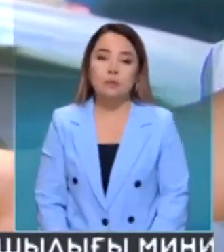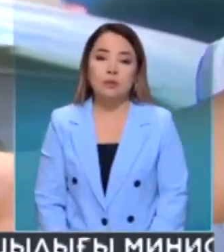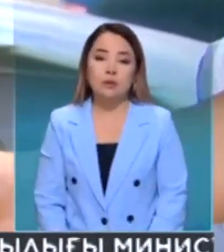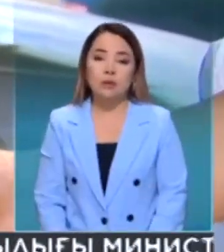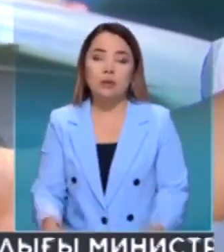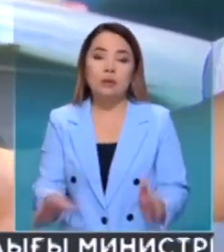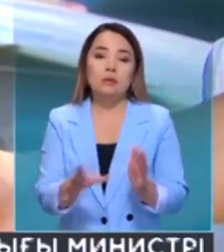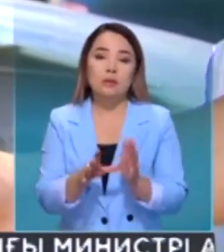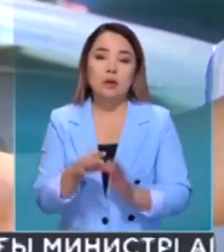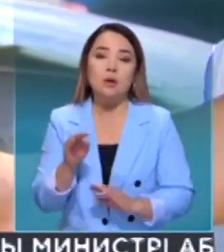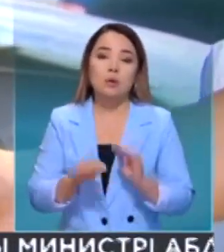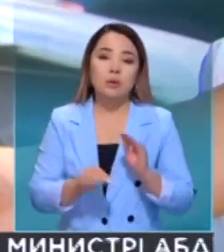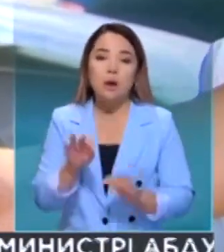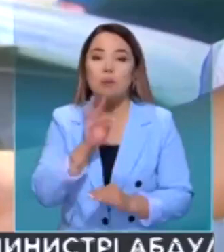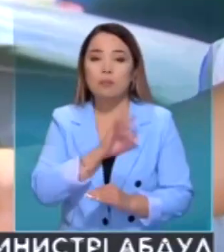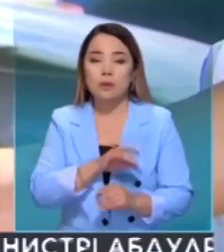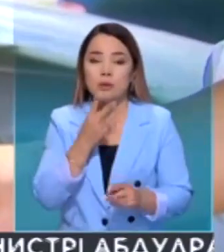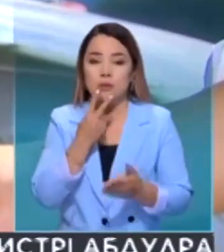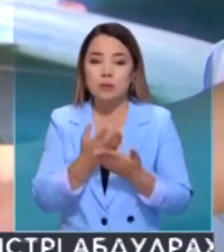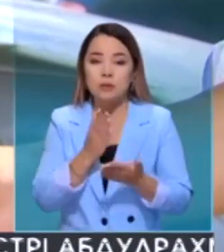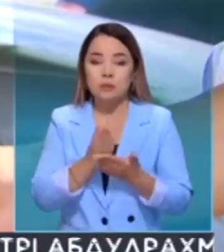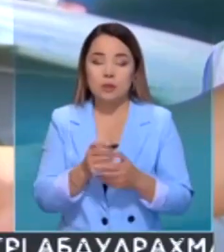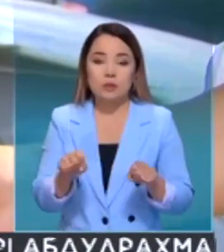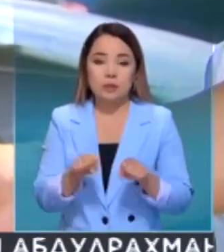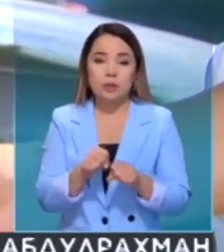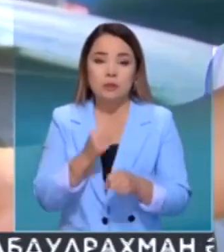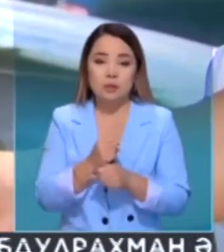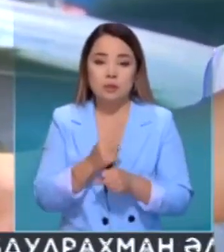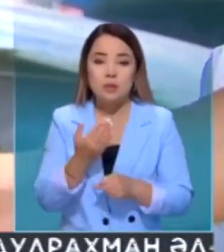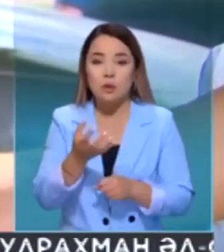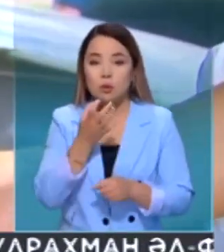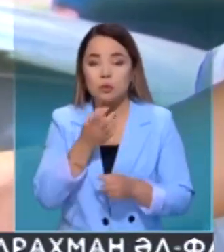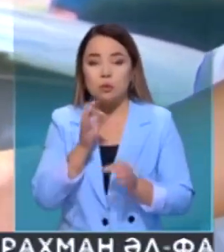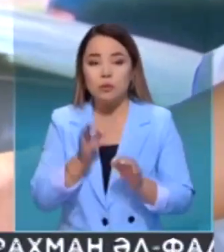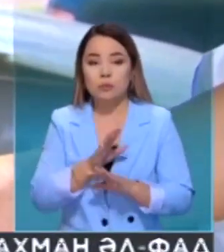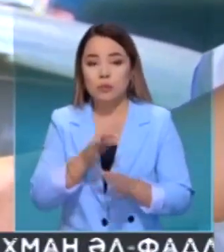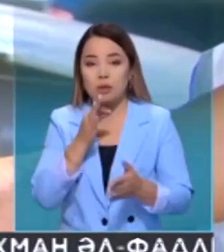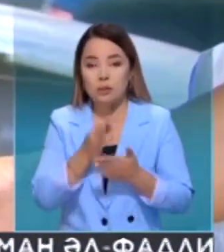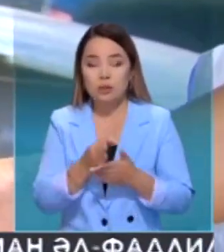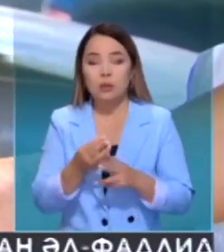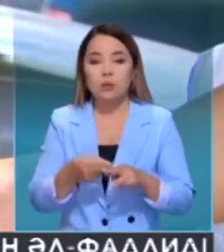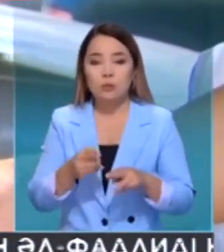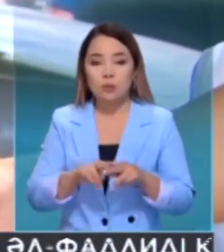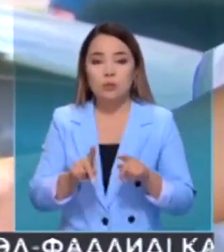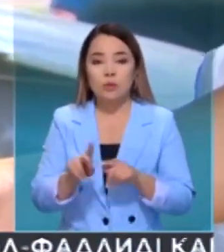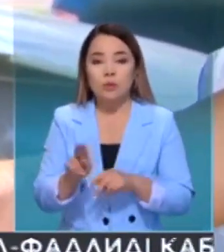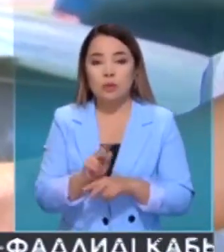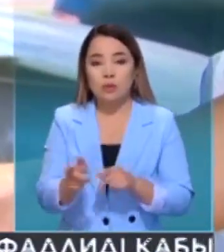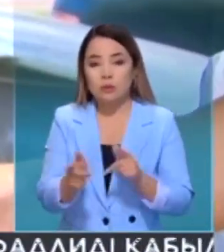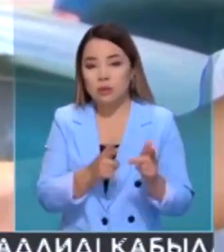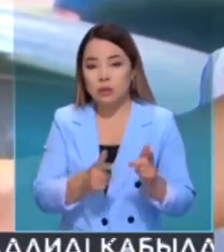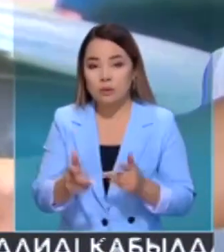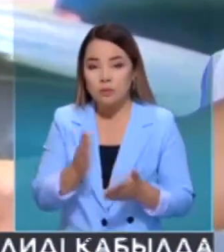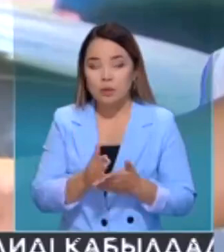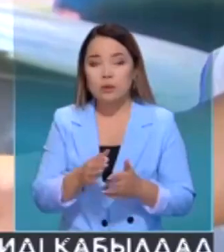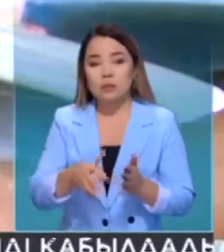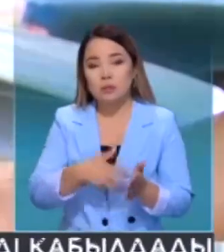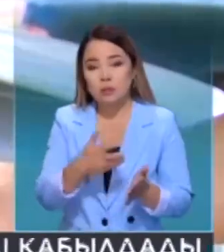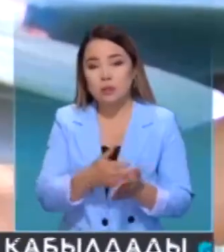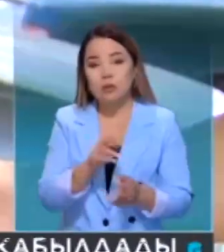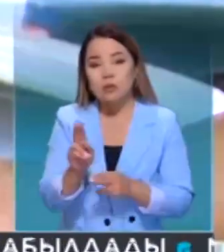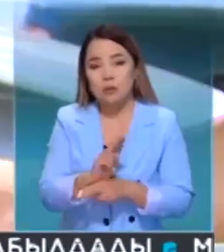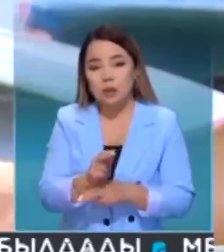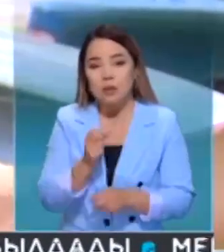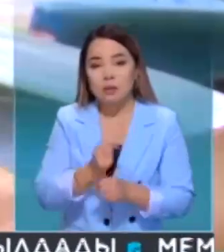электр құралдарын пайдаланып, сонымен шықтық қой. Жылу дұрыс болмады. Биыл істеп жатыр дейді, ана жерді қазып жатырмын, жерді қазып жатыр, істеп жатыр